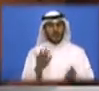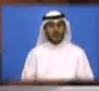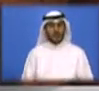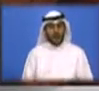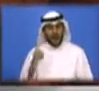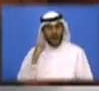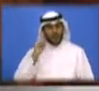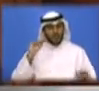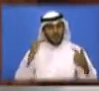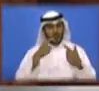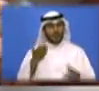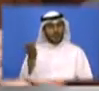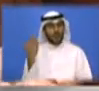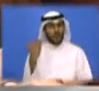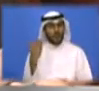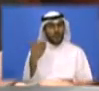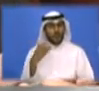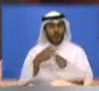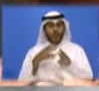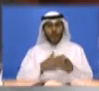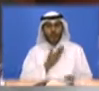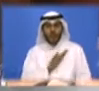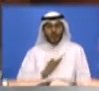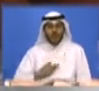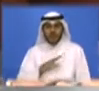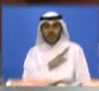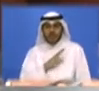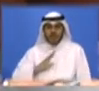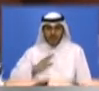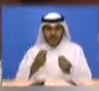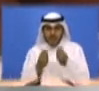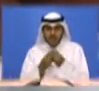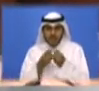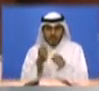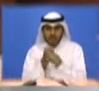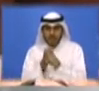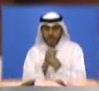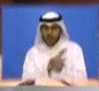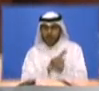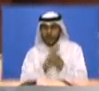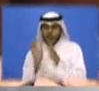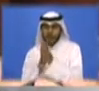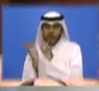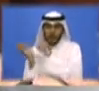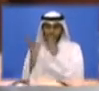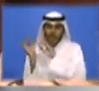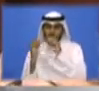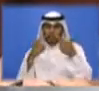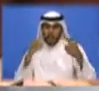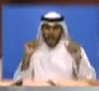وبعد نظرها لما أرسلت أبنائها من الجيش الكويتي للقتال ومواجهة العدو في سيناء وفي